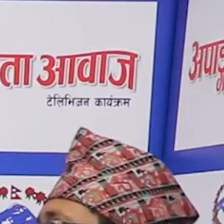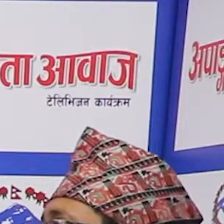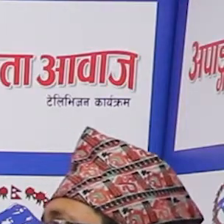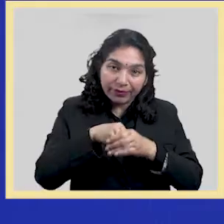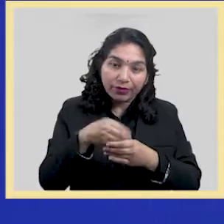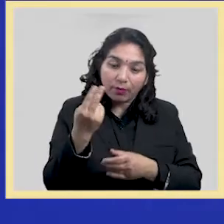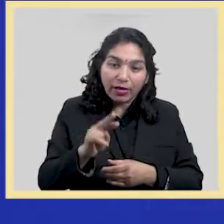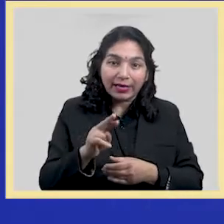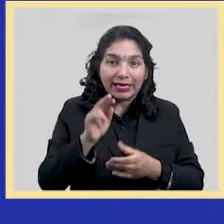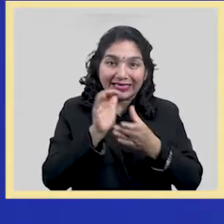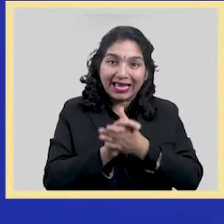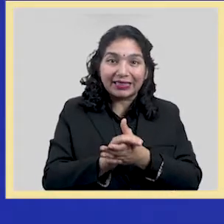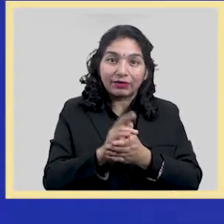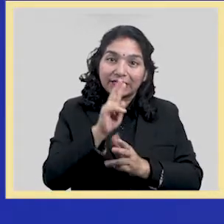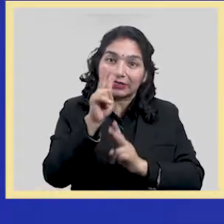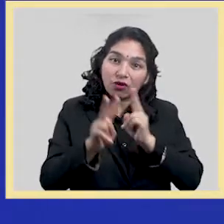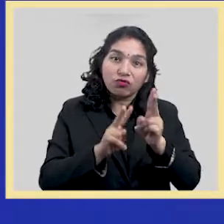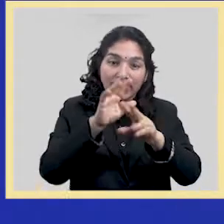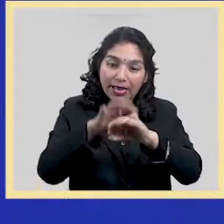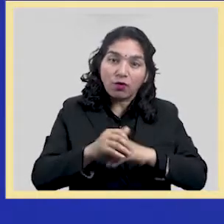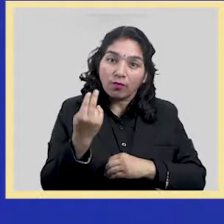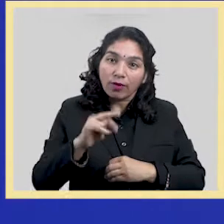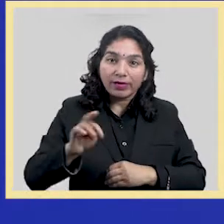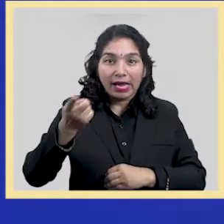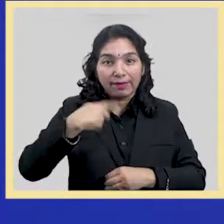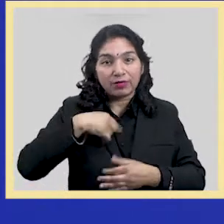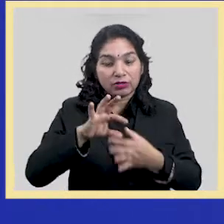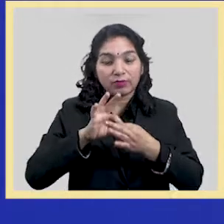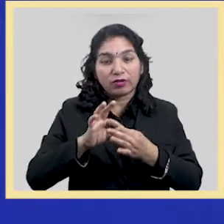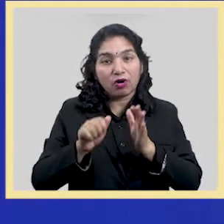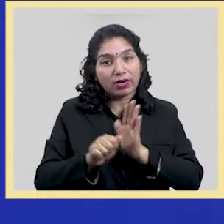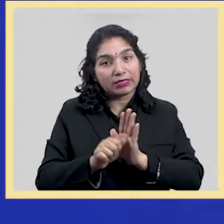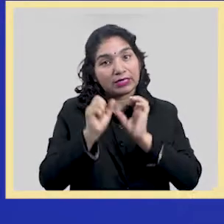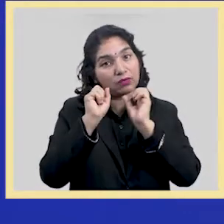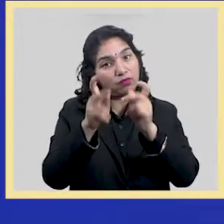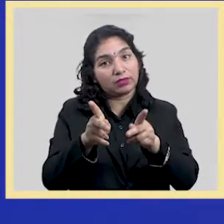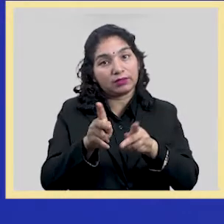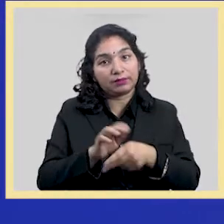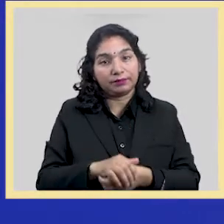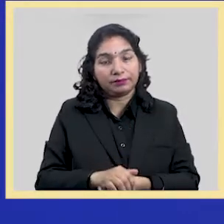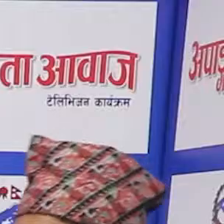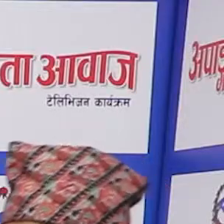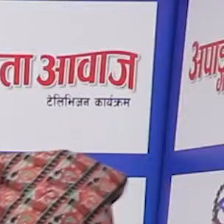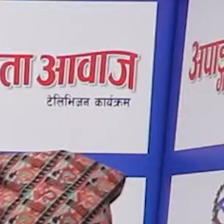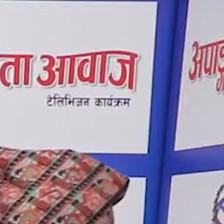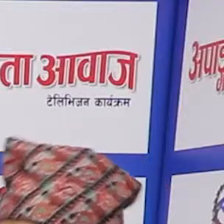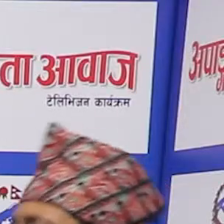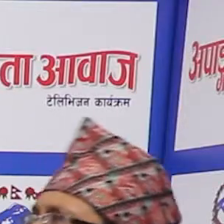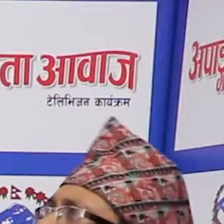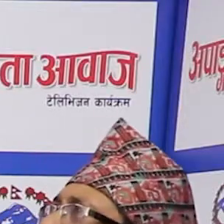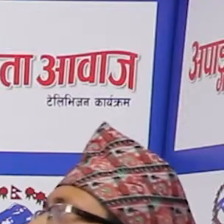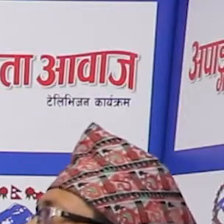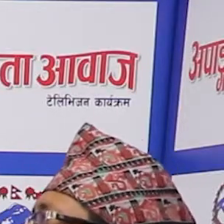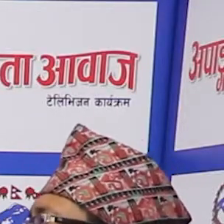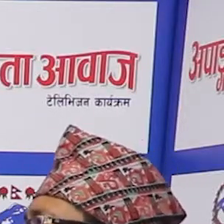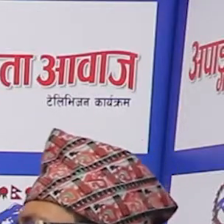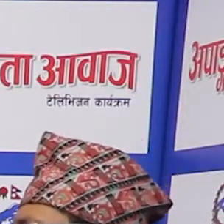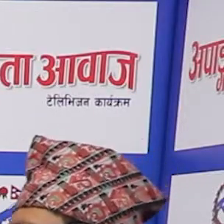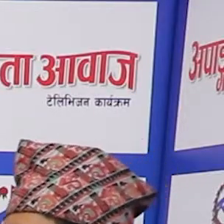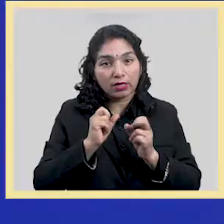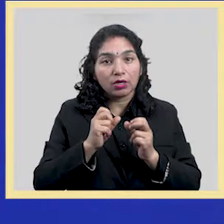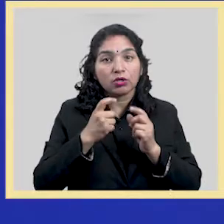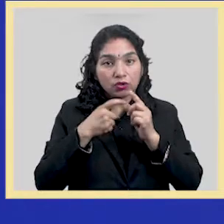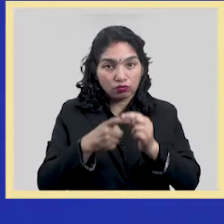भएका संस्थाले यस्तो कुराहरूलाई उजागर गर्दै ल्याइदिनु भयो, हामीसँग भयो भने चाहिँ हामी समन्वय गरेर अगाडि बढ्न तयार छौँ भन्ने कुरा भन्न चाहन्छु. अझ मैले अर्को कुरा पनि सोधेँ,